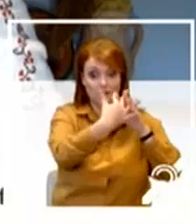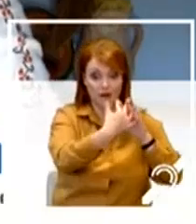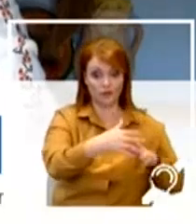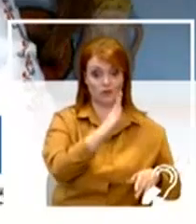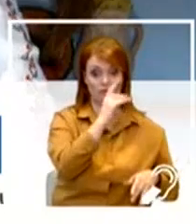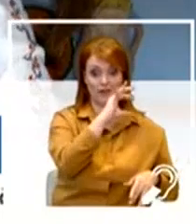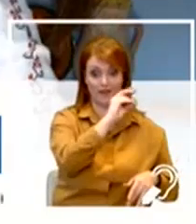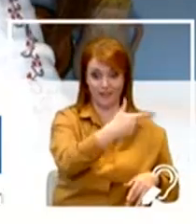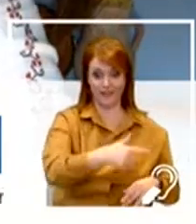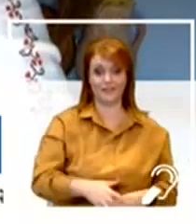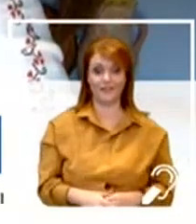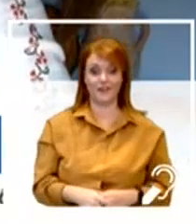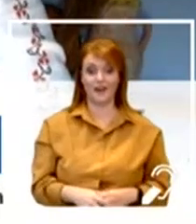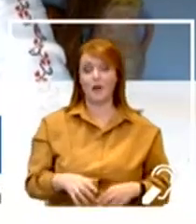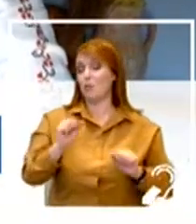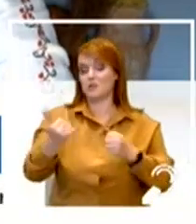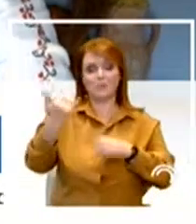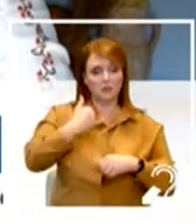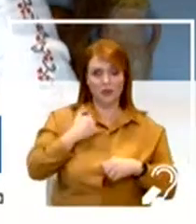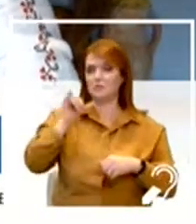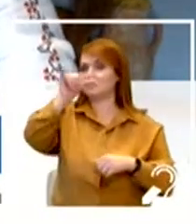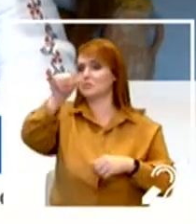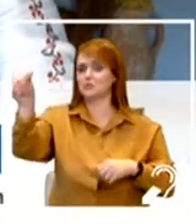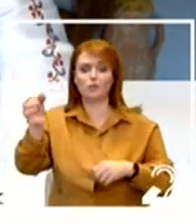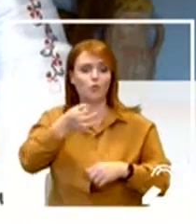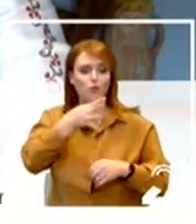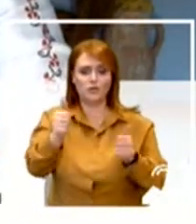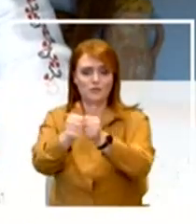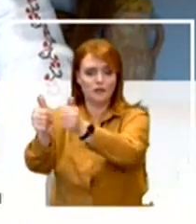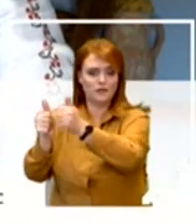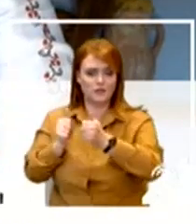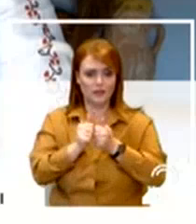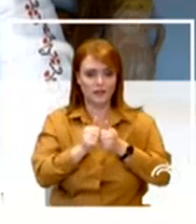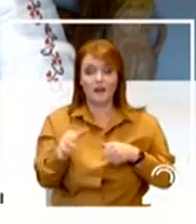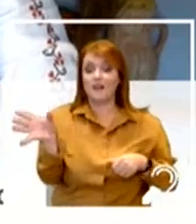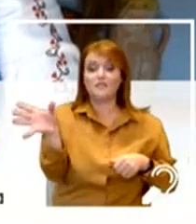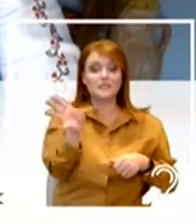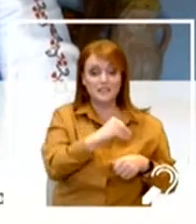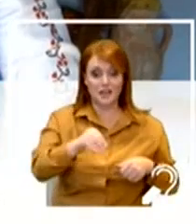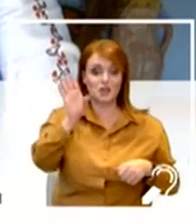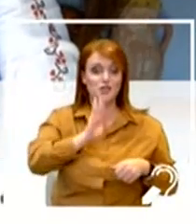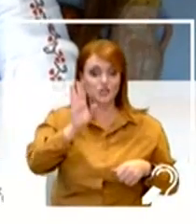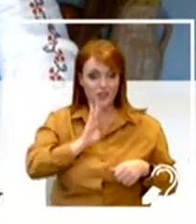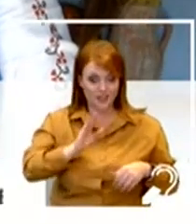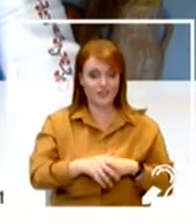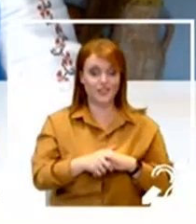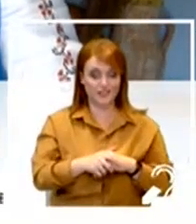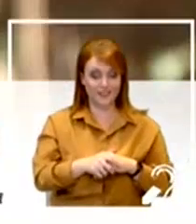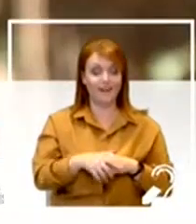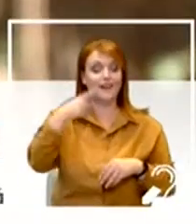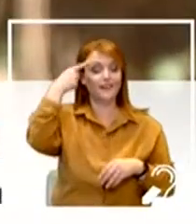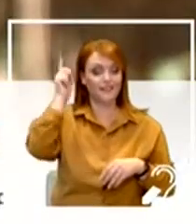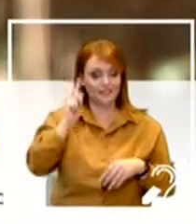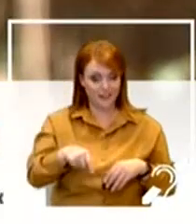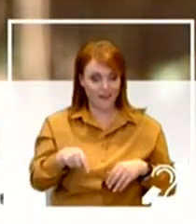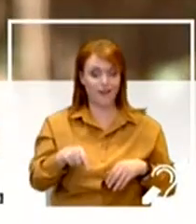mine oaspeții, să vă duceți și la vecinul și la cine nu v-ați duce, Vălenașul e deprins să scoată oala cu vin,